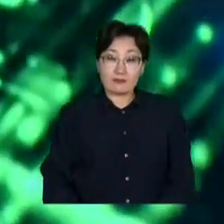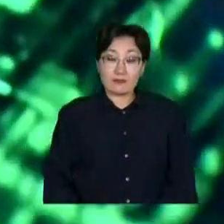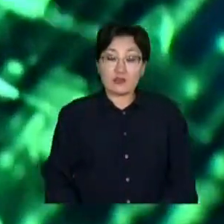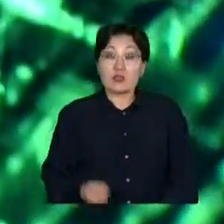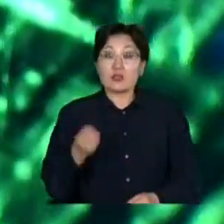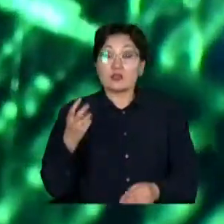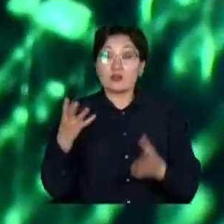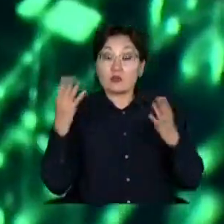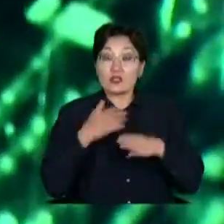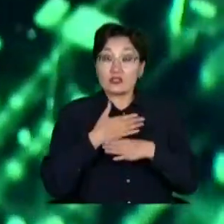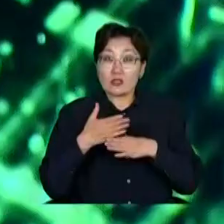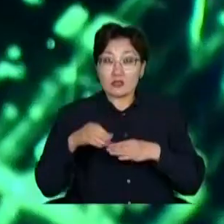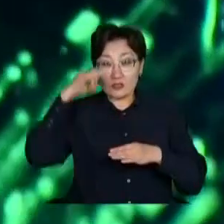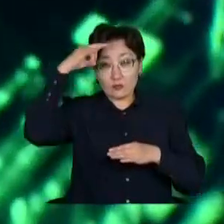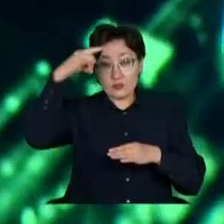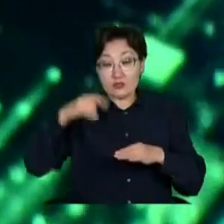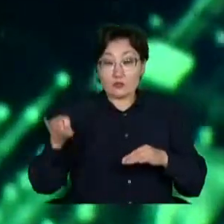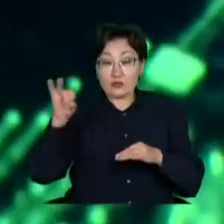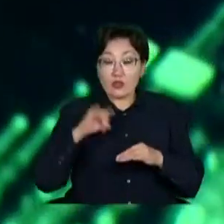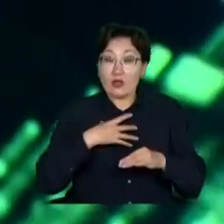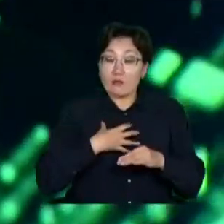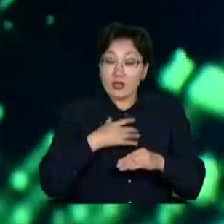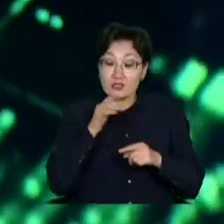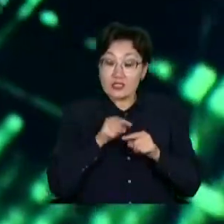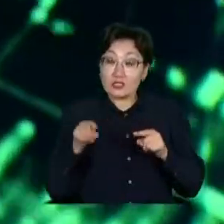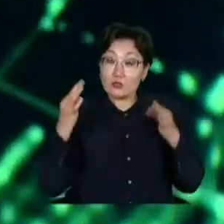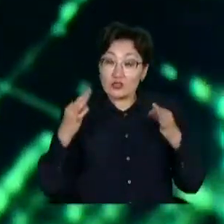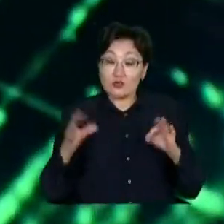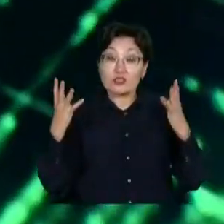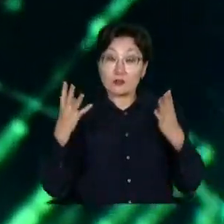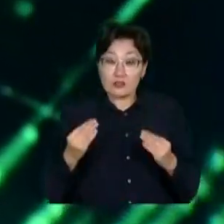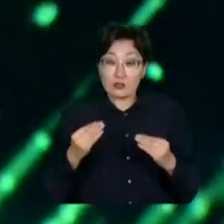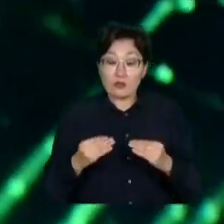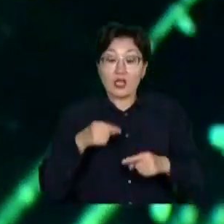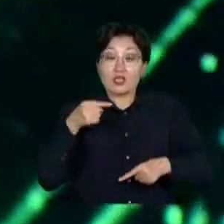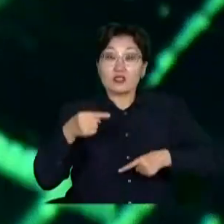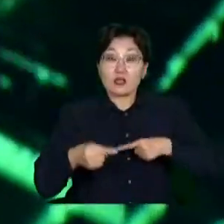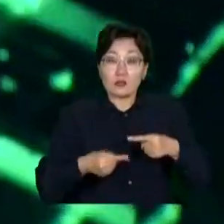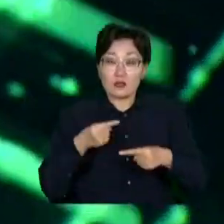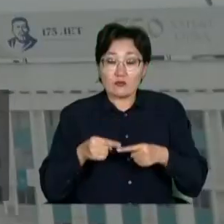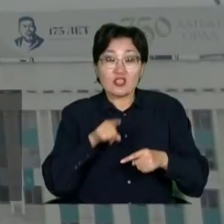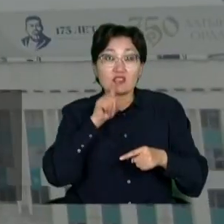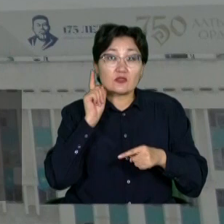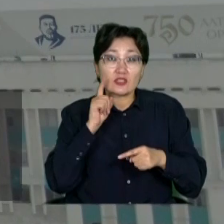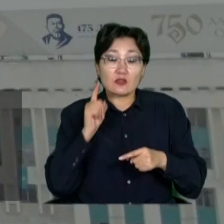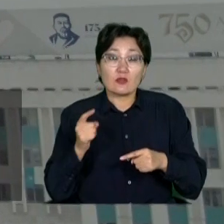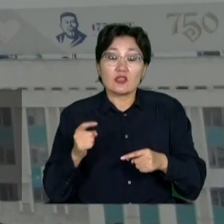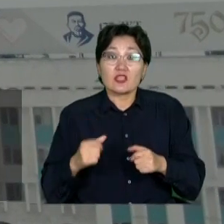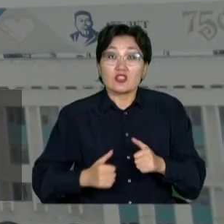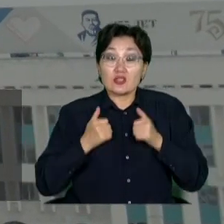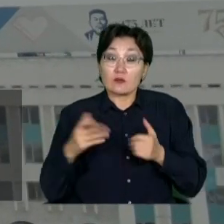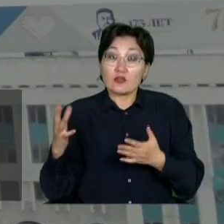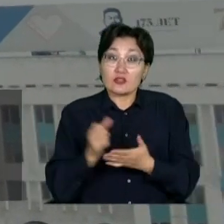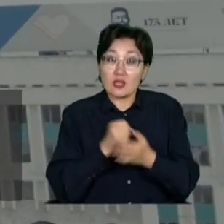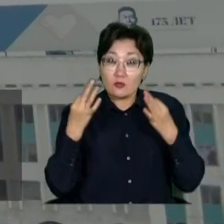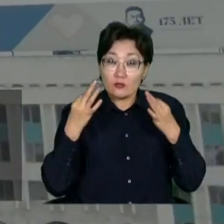Санаулы күндерден соң ел тарихының елеулі кезеңі тәуелсіздік күні. Ата-бабаның қаны боздақтардың жанымен келген егемендіктің